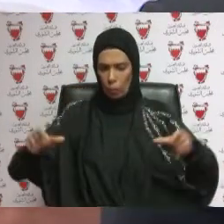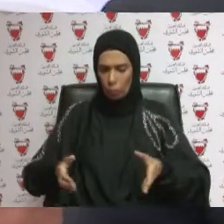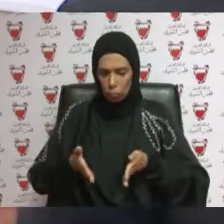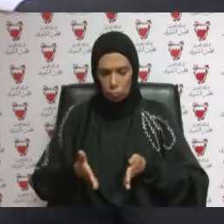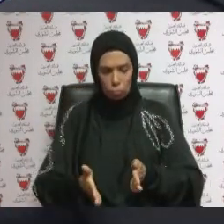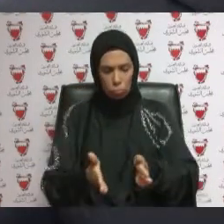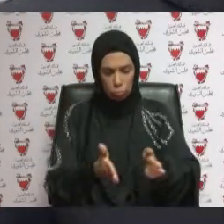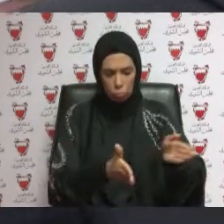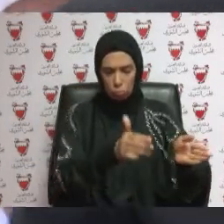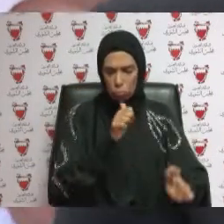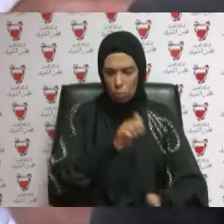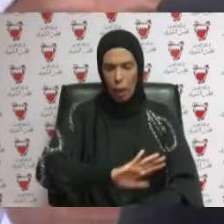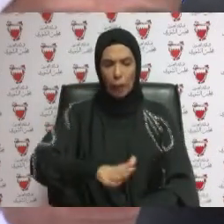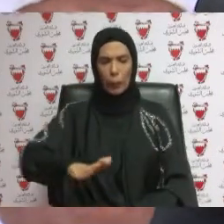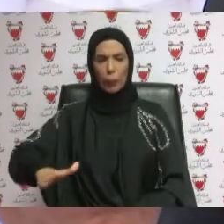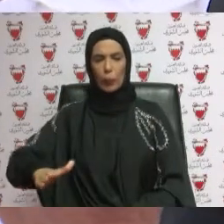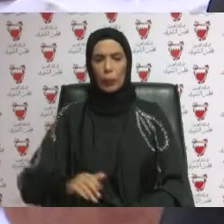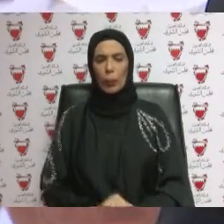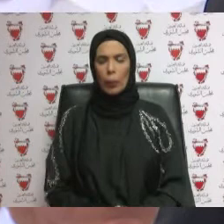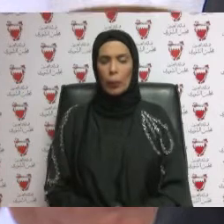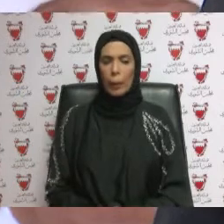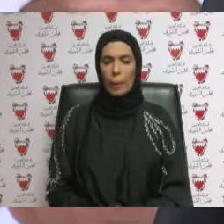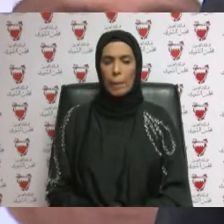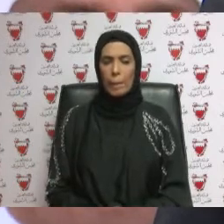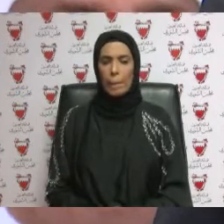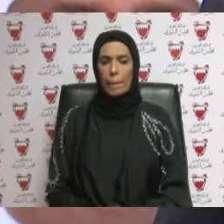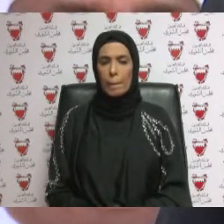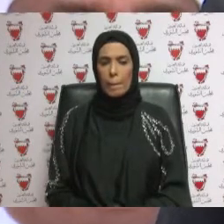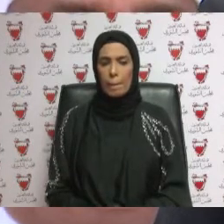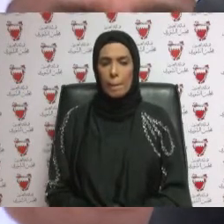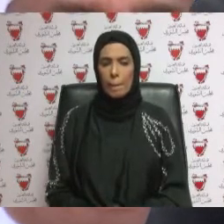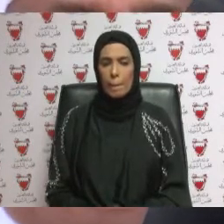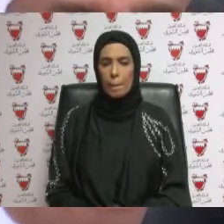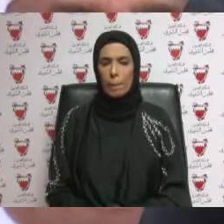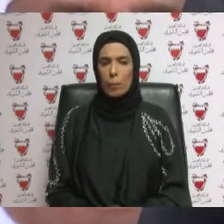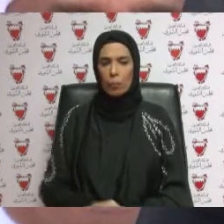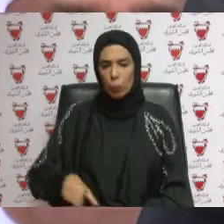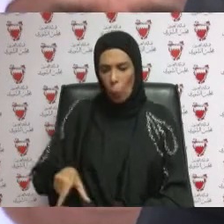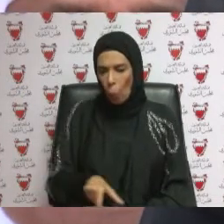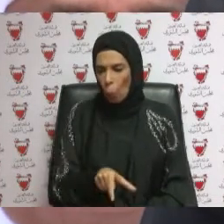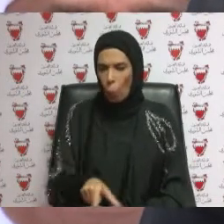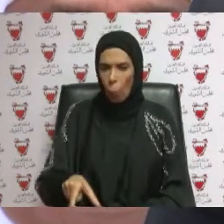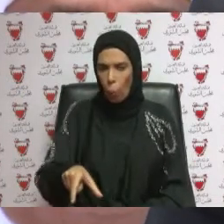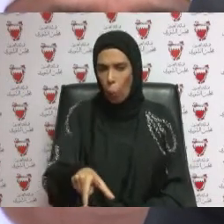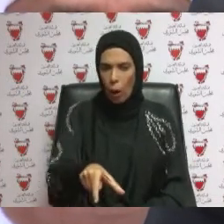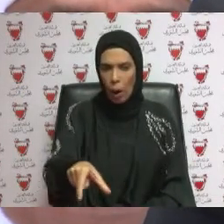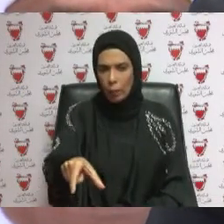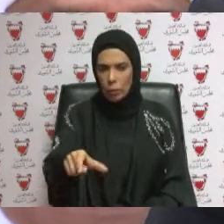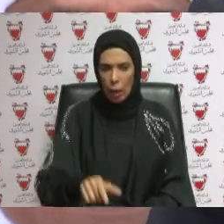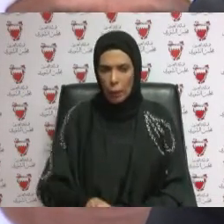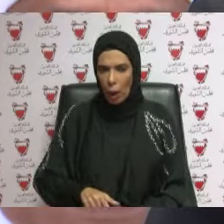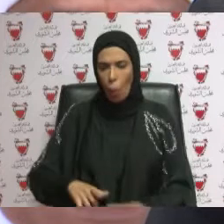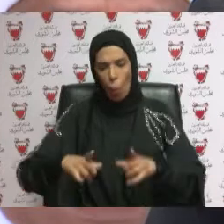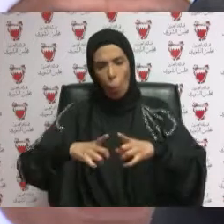مهم، وهي كما هو معروف في التعريف أن هي الأنهار أو المضايق أو